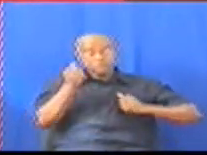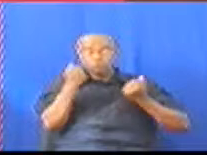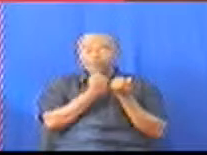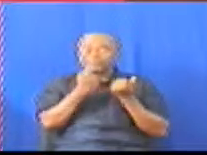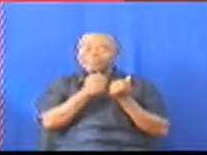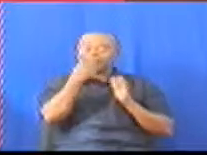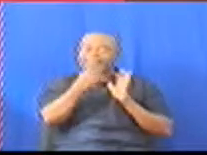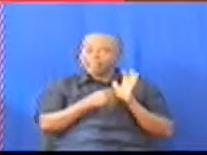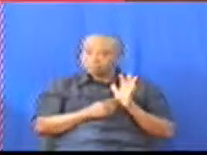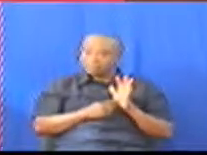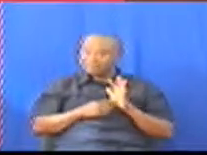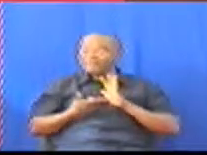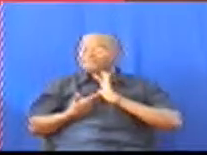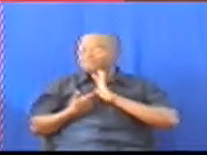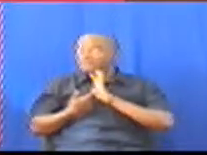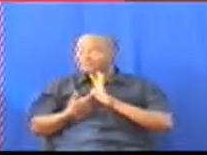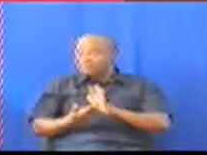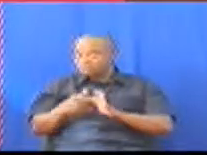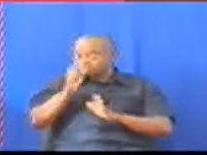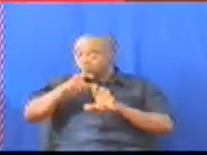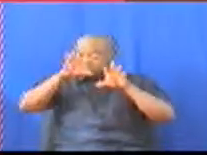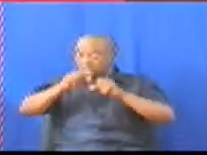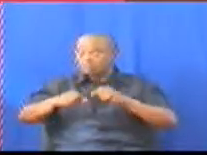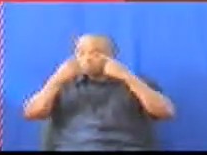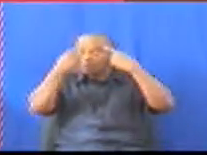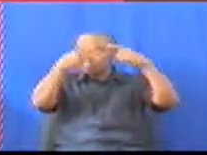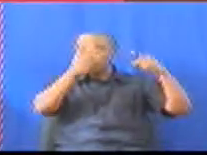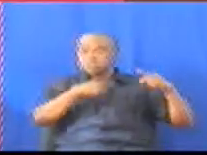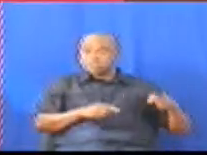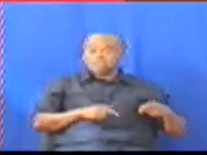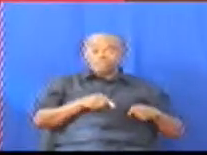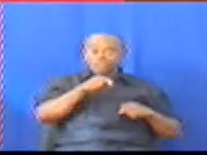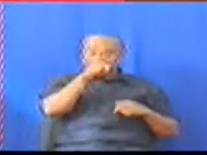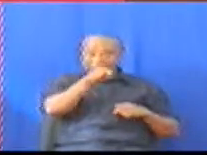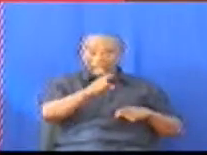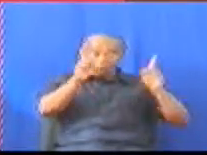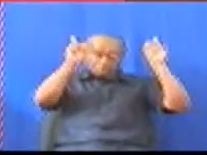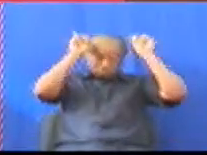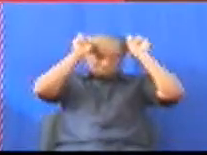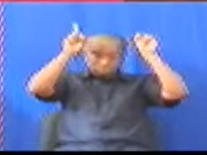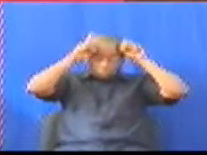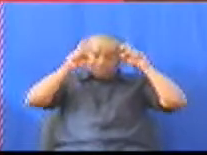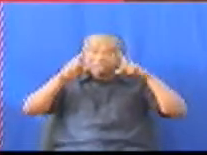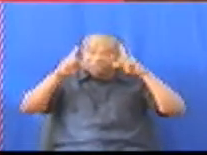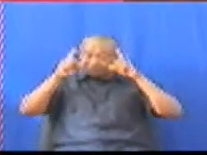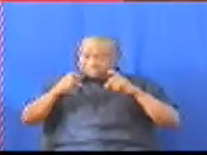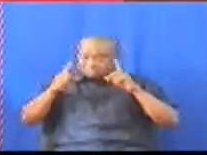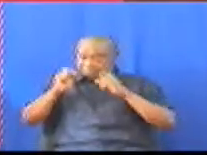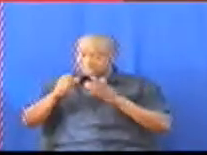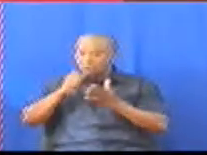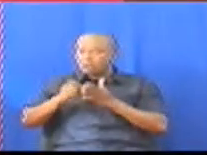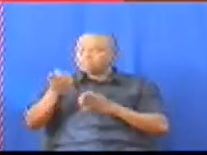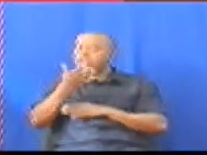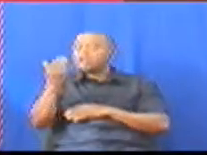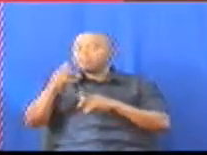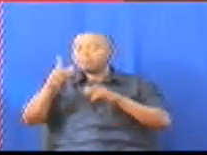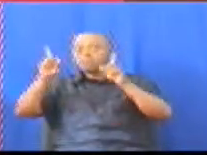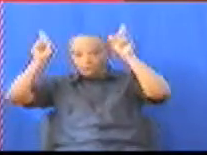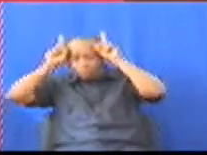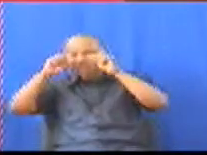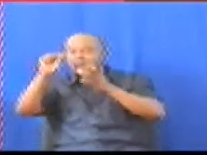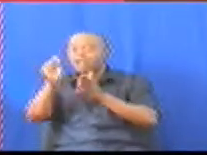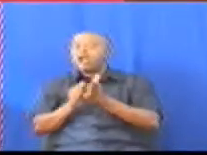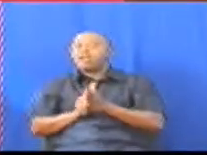sasa mfugaji akishikwa polini, mifugo ile rudishwe kijijini, wapige picha, waandike namba za ng'ombe, waandike na